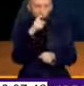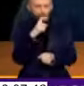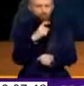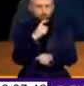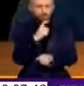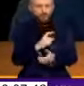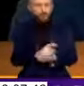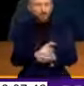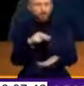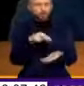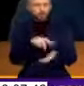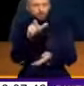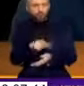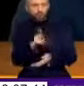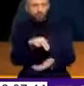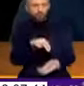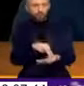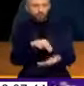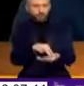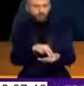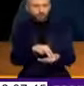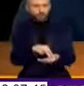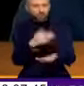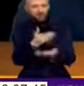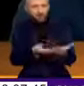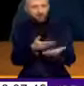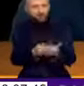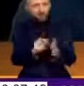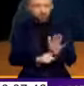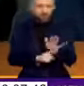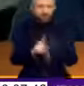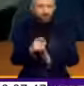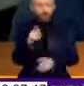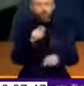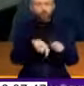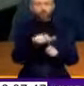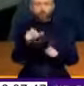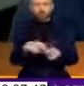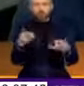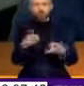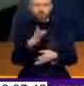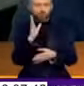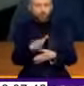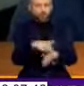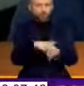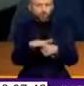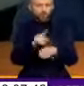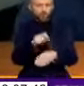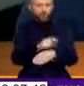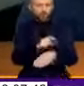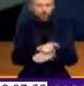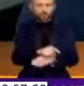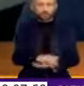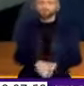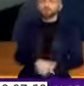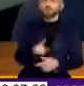що стоять людина, яка стоїть радить. Тому на початках, напевно, що кондукторам варто було б виконувати цю функцію.